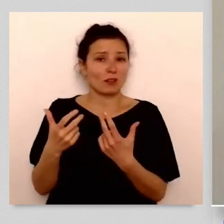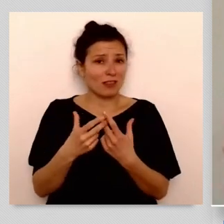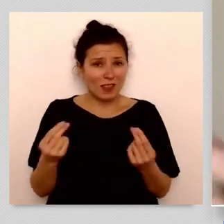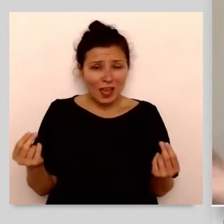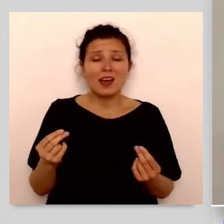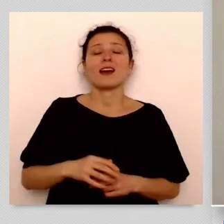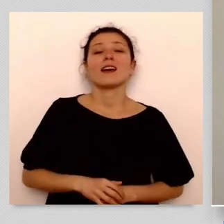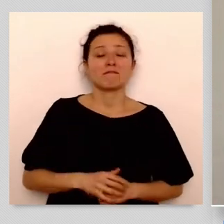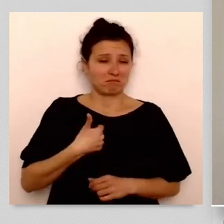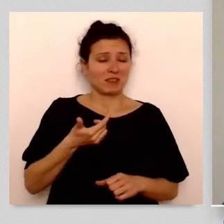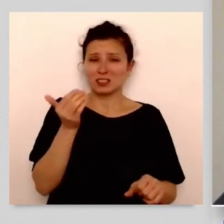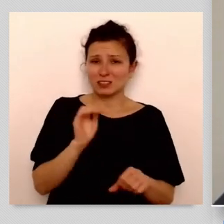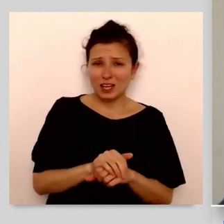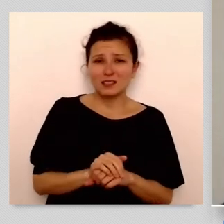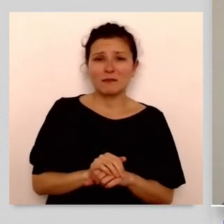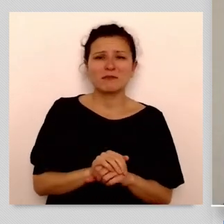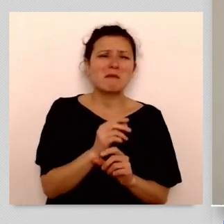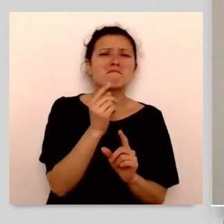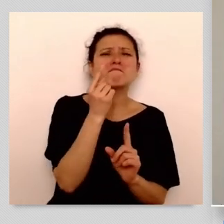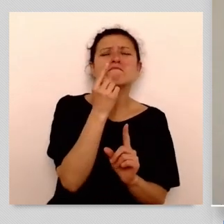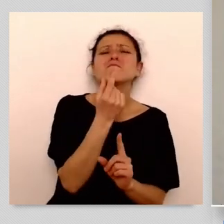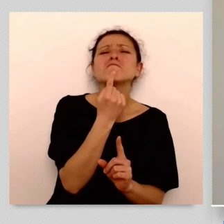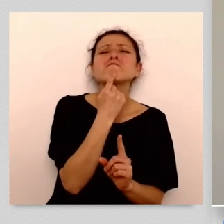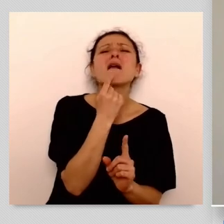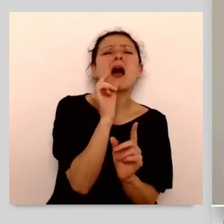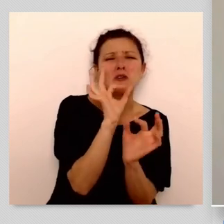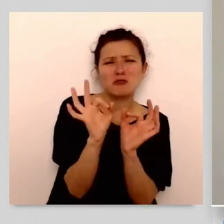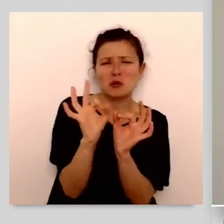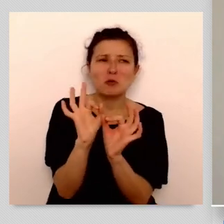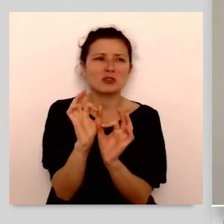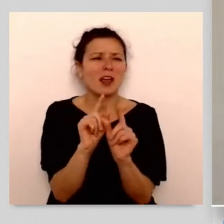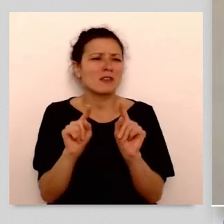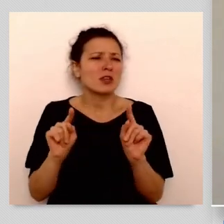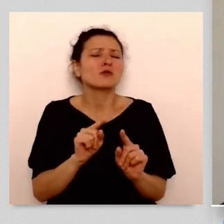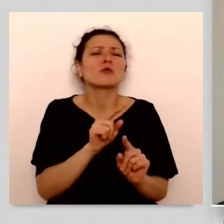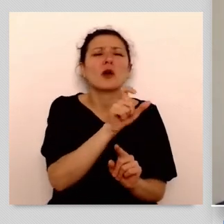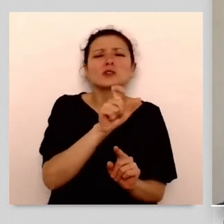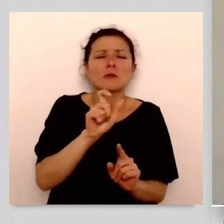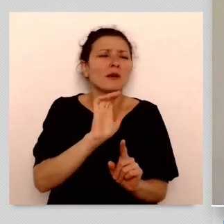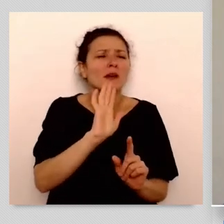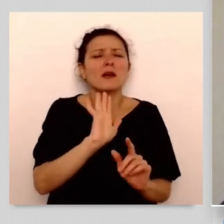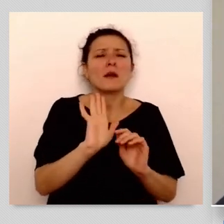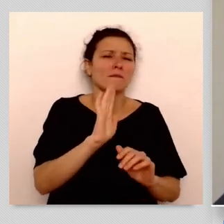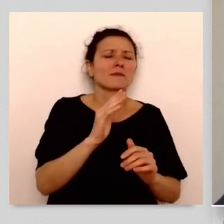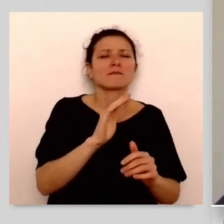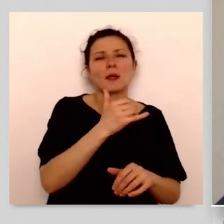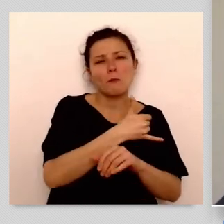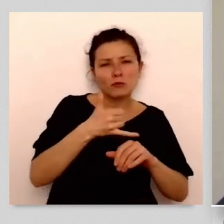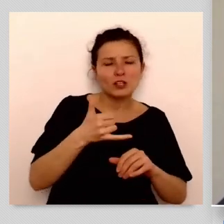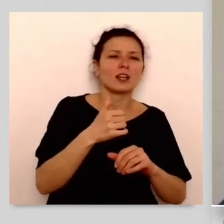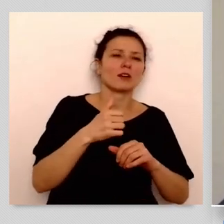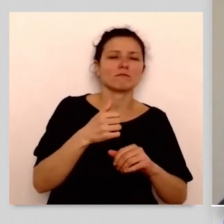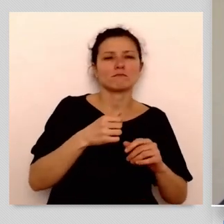które polegają na tym, że jedni podkreślają pewne aspekty, a drudzy inne aspekty.